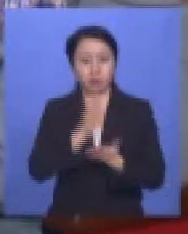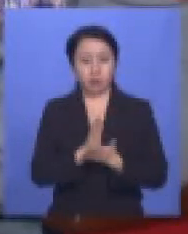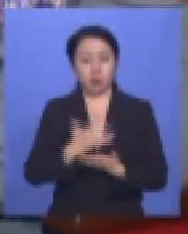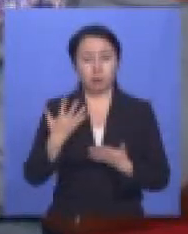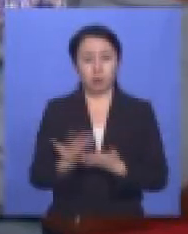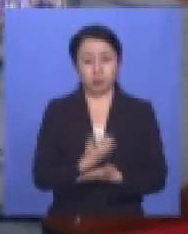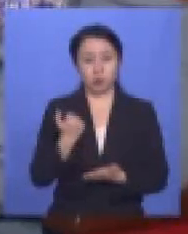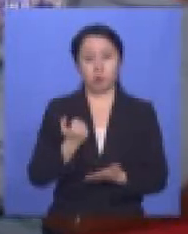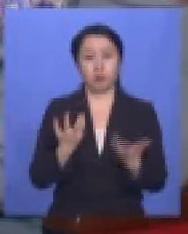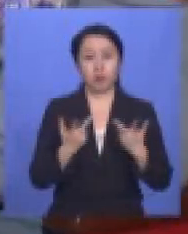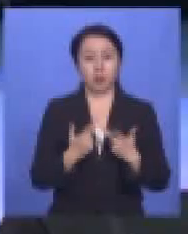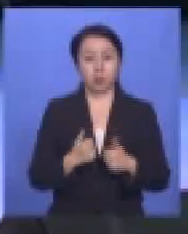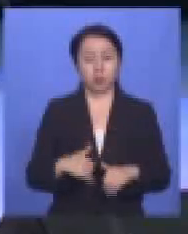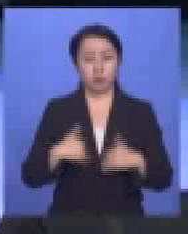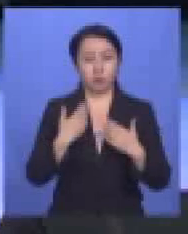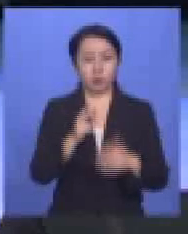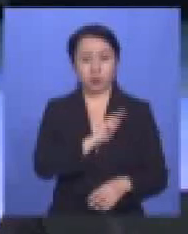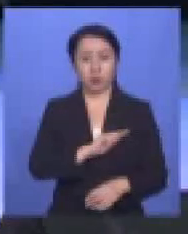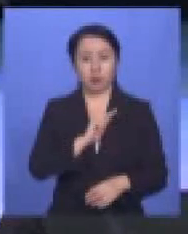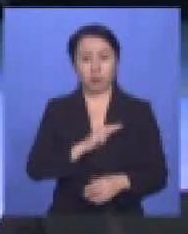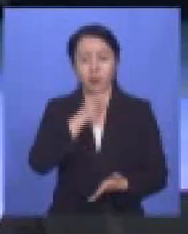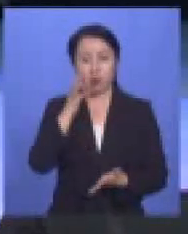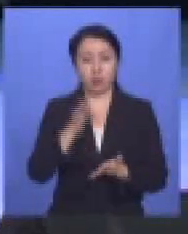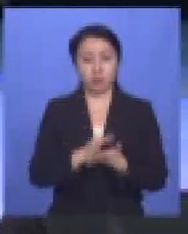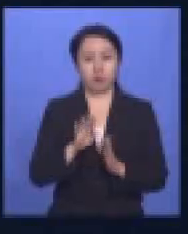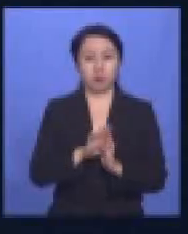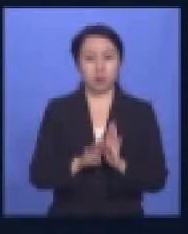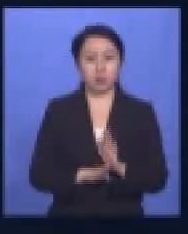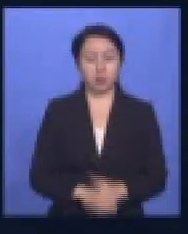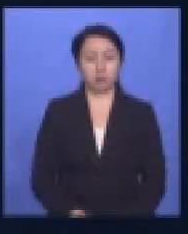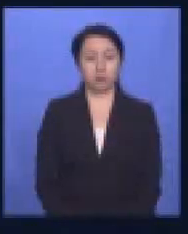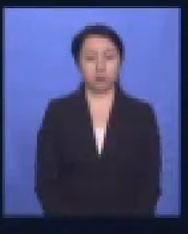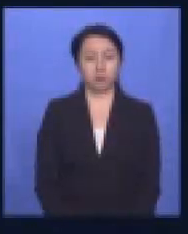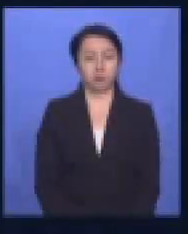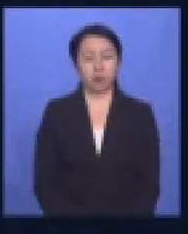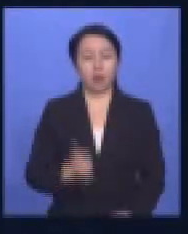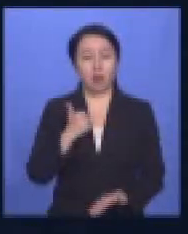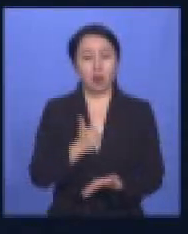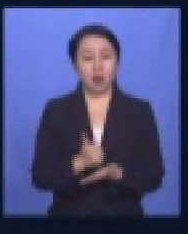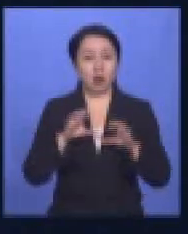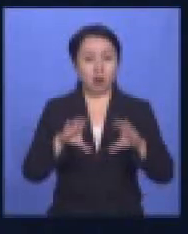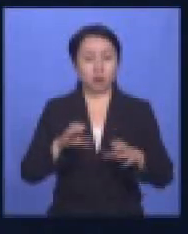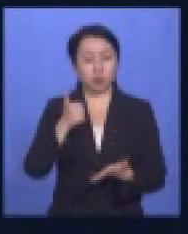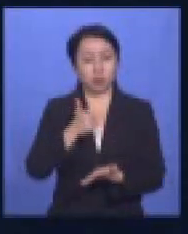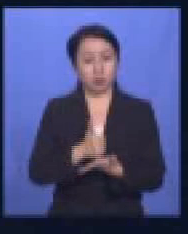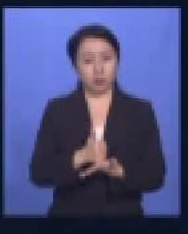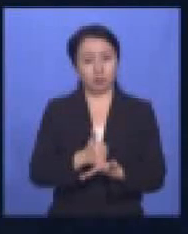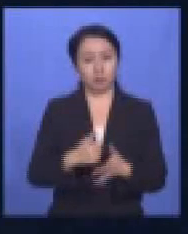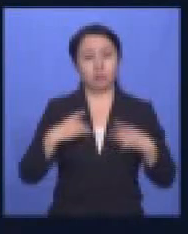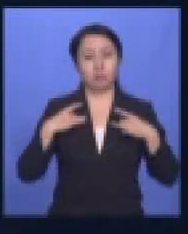пожелал успехов в решении возложенных на сотрудников ответственных задач. Конституция является основным государственным